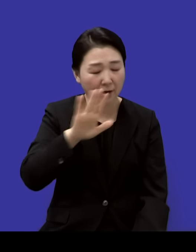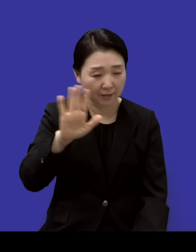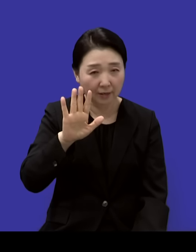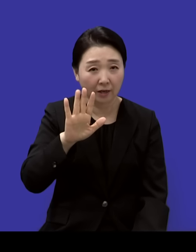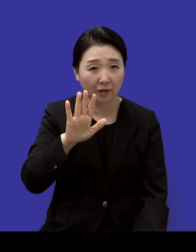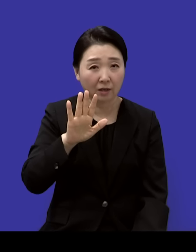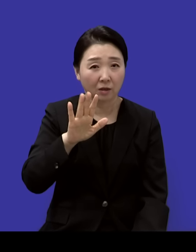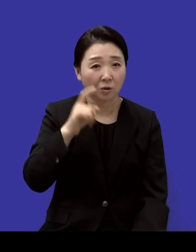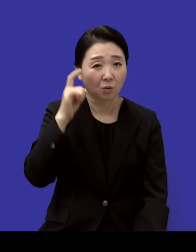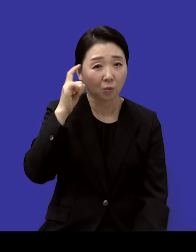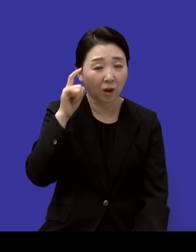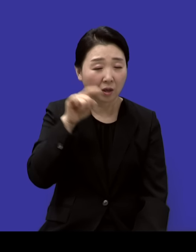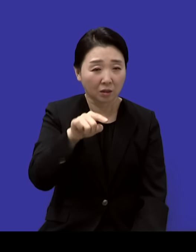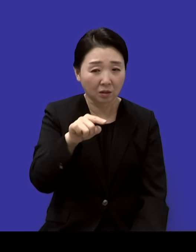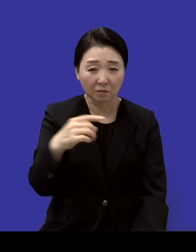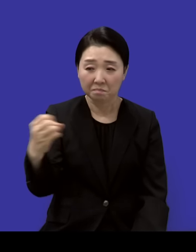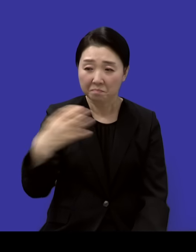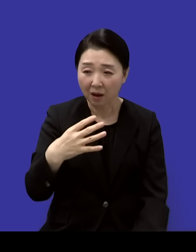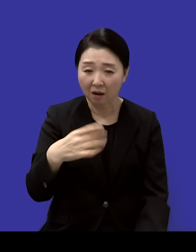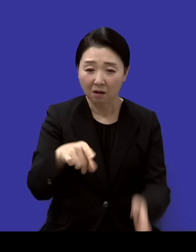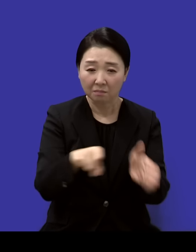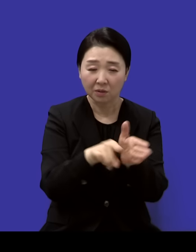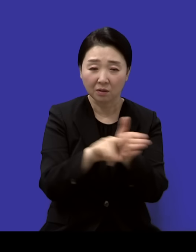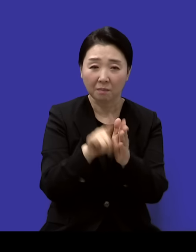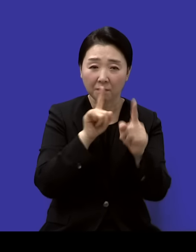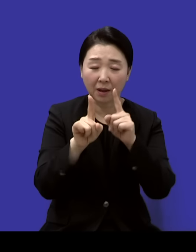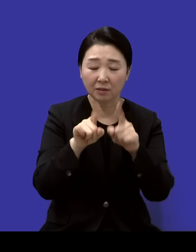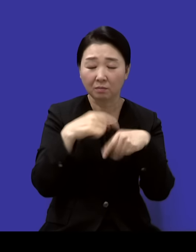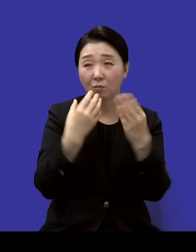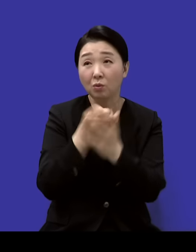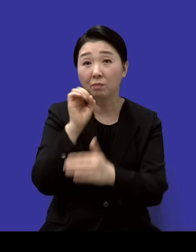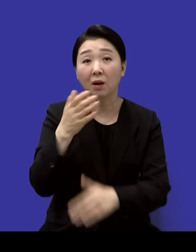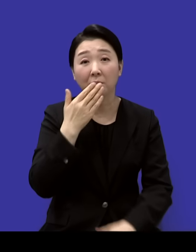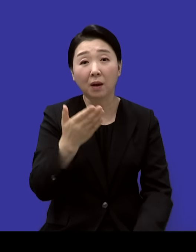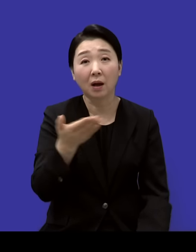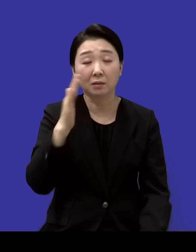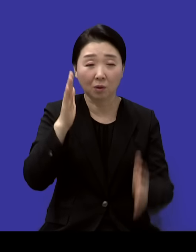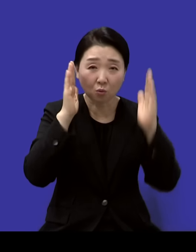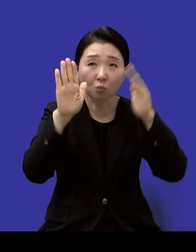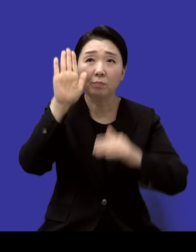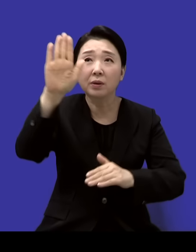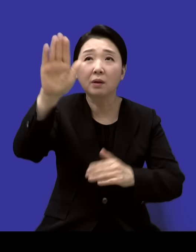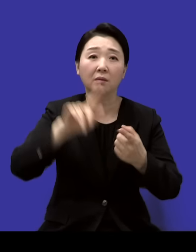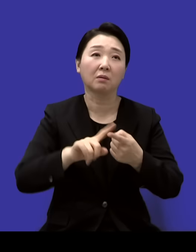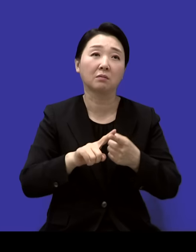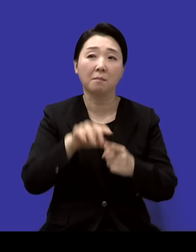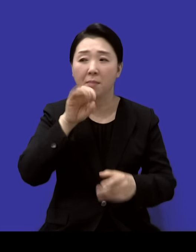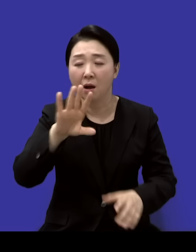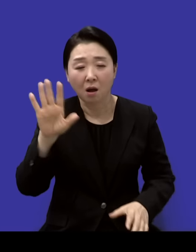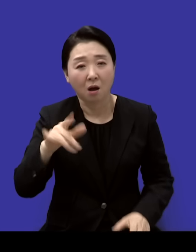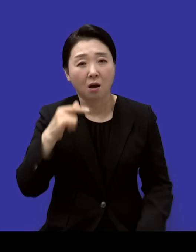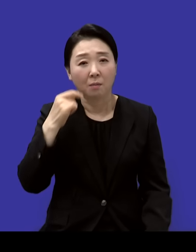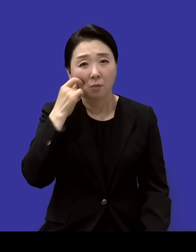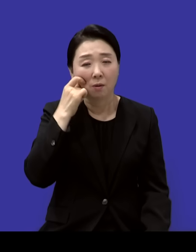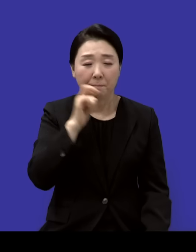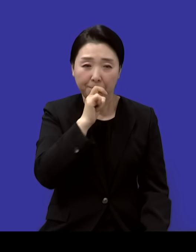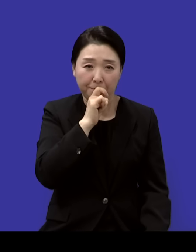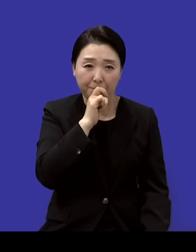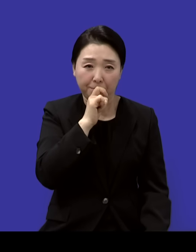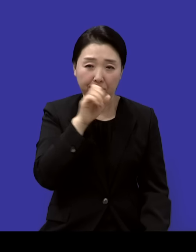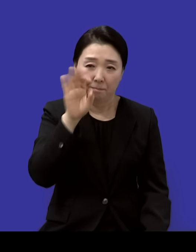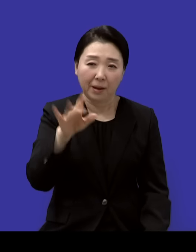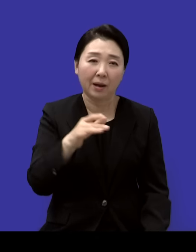그 부분에 대해서는 제가 뭐 신앙 얘기고 뭐 말씀이고 다 할 수 있는데 네. 공부, 미래 하면은 말이 안 나오는 거예요. 이게 말하고